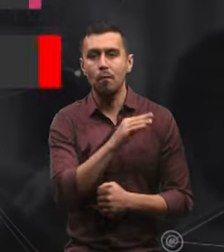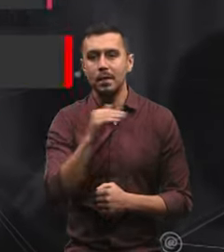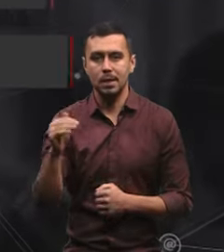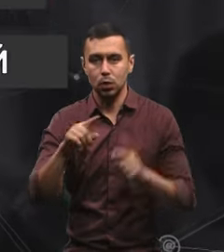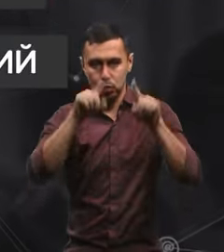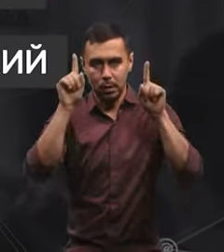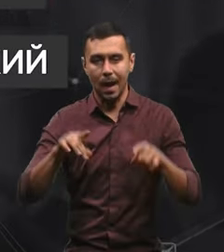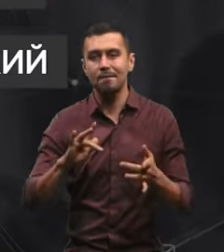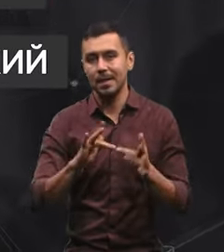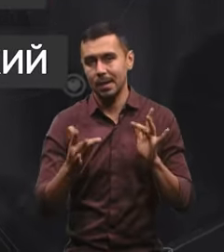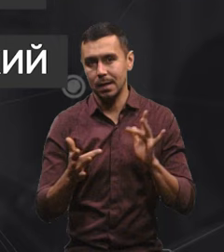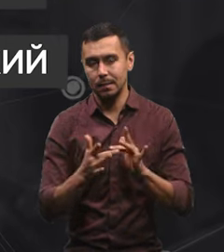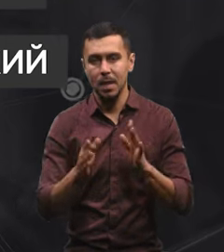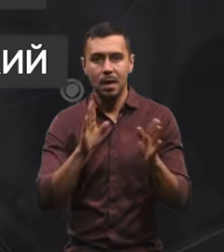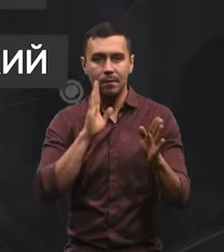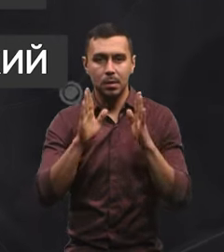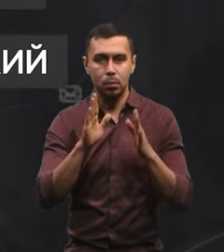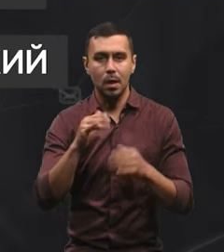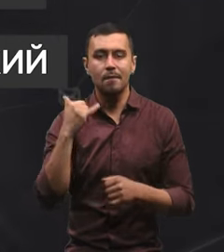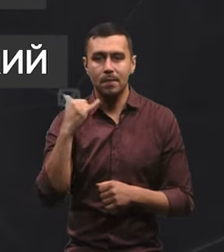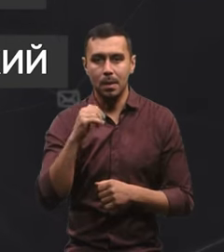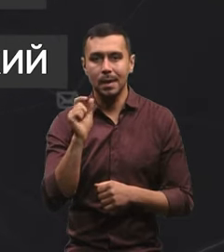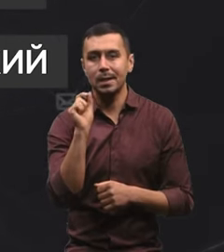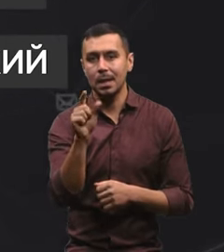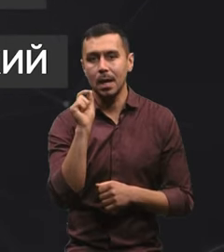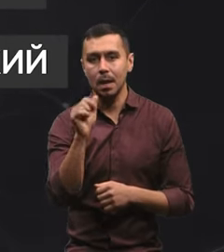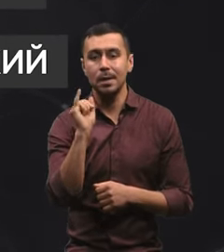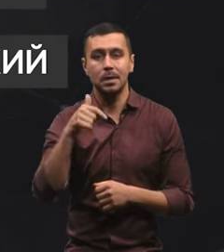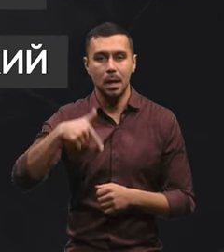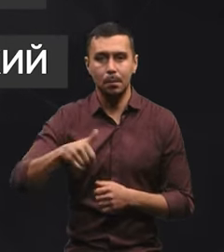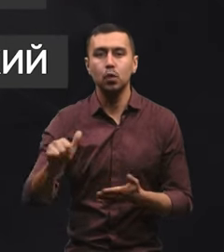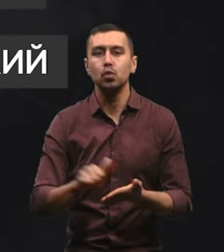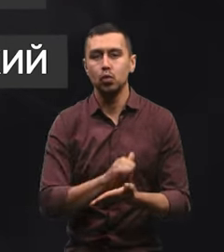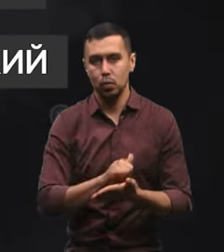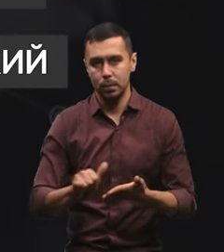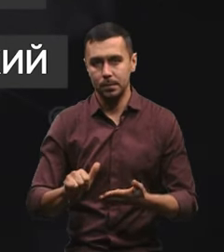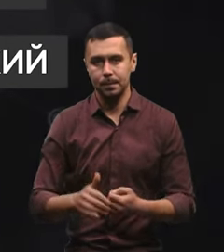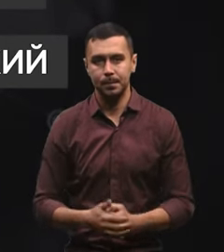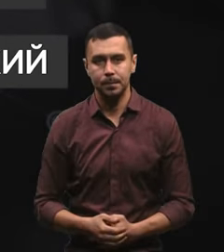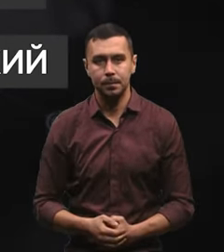офіційних сторінках у соцмережах – Facebook, Viber, Telegram, Instagram та YouTube-каналі.